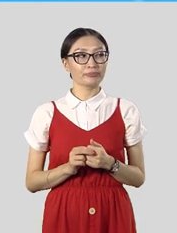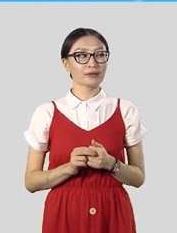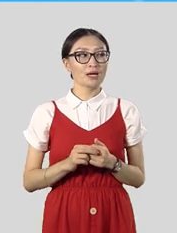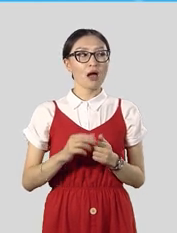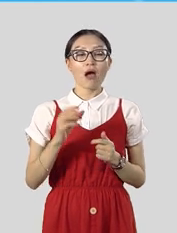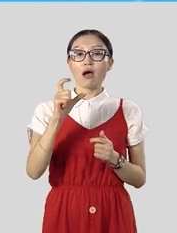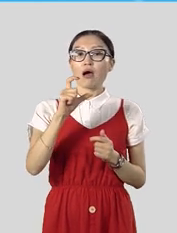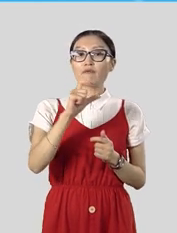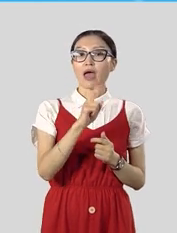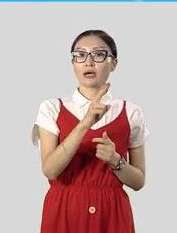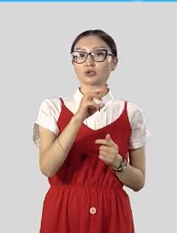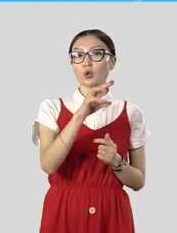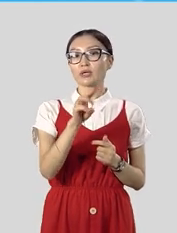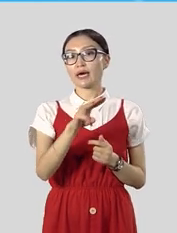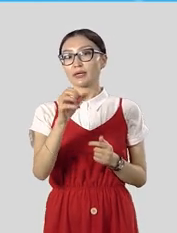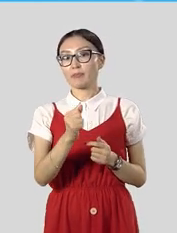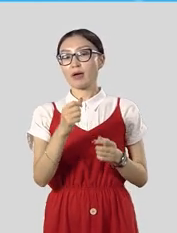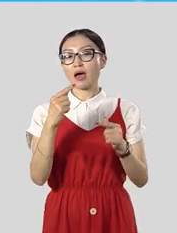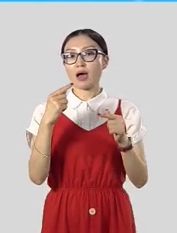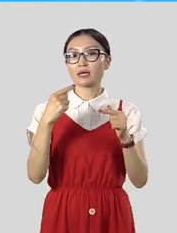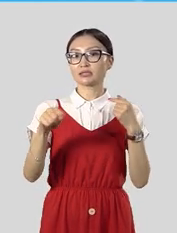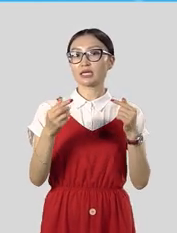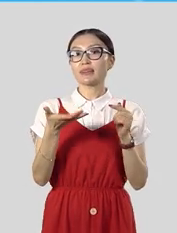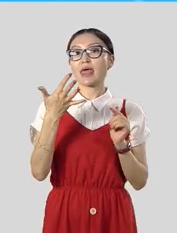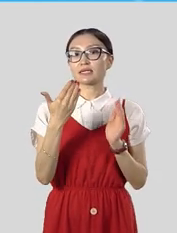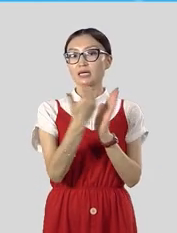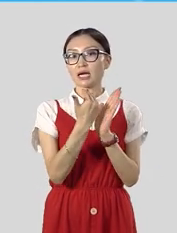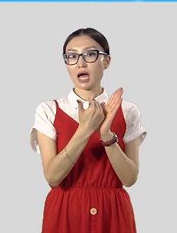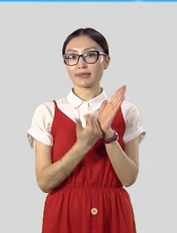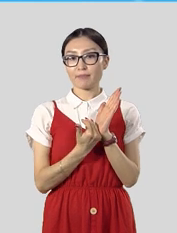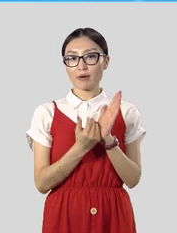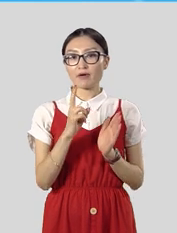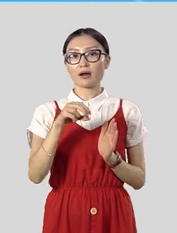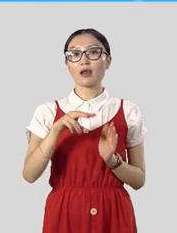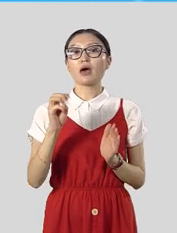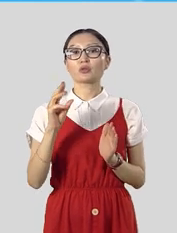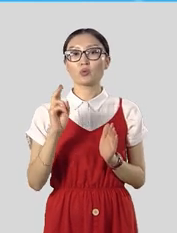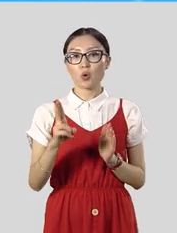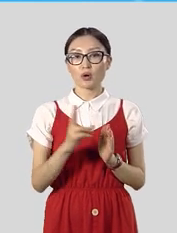В эктодерме различают несколько типов клеток.